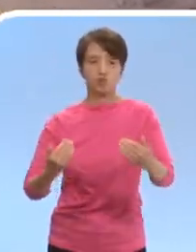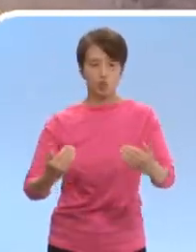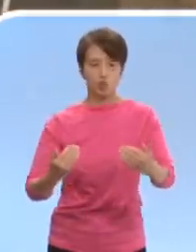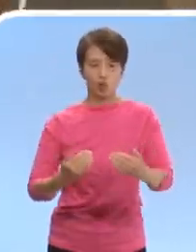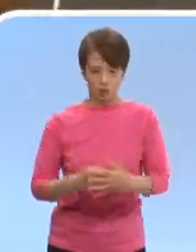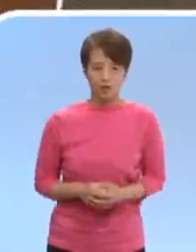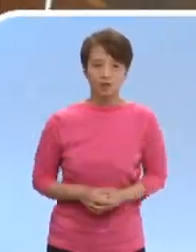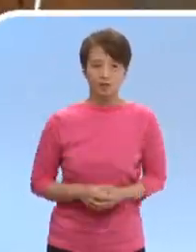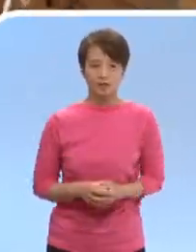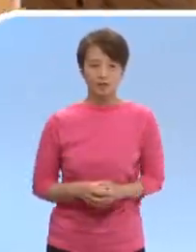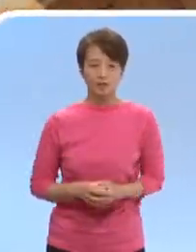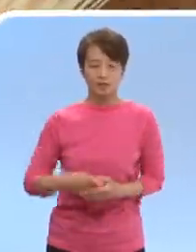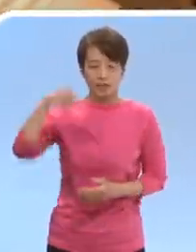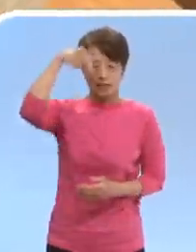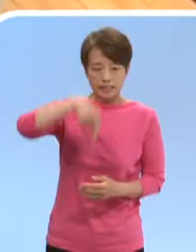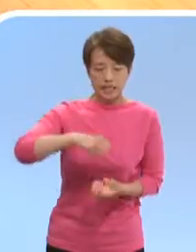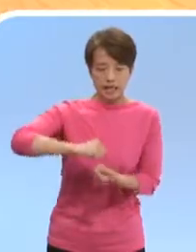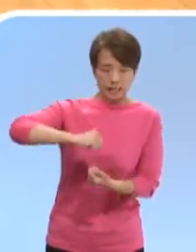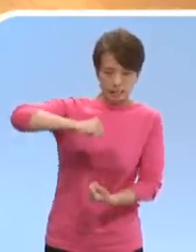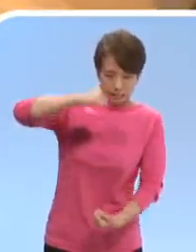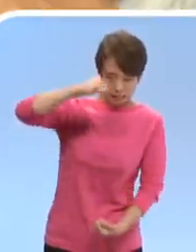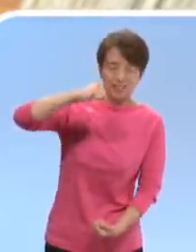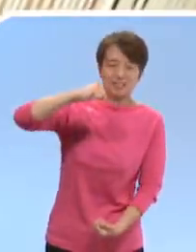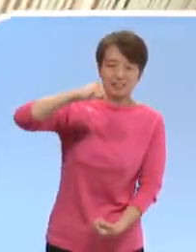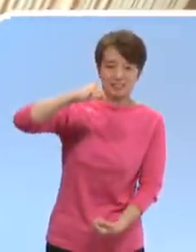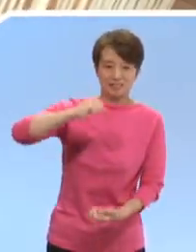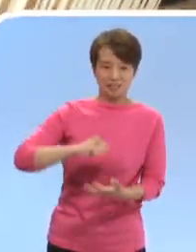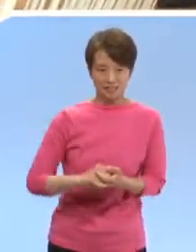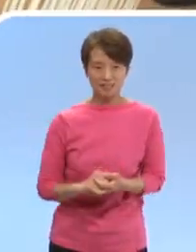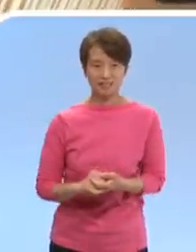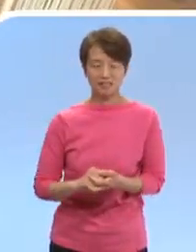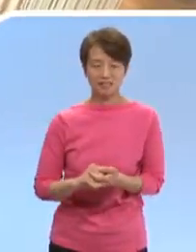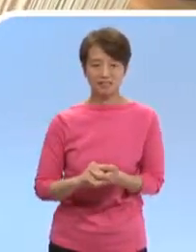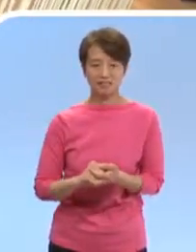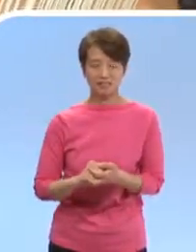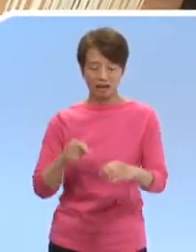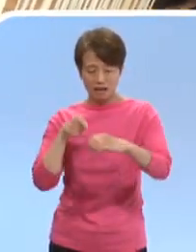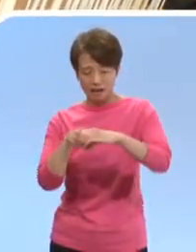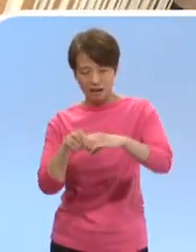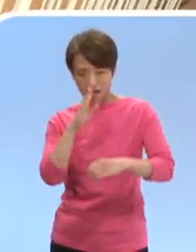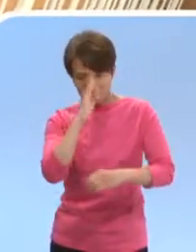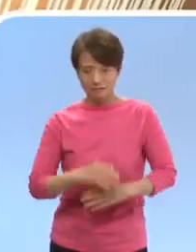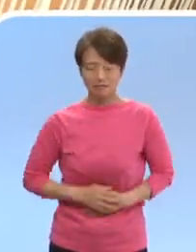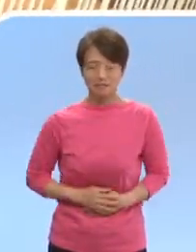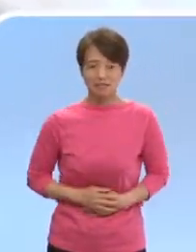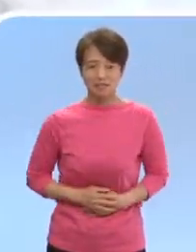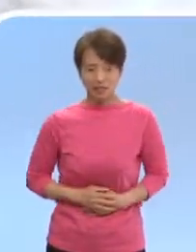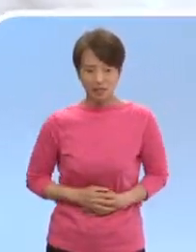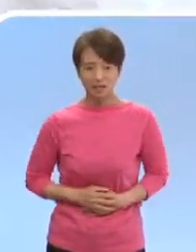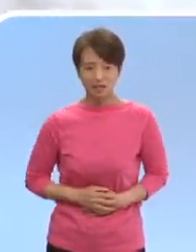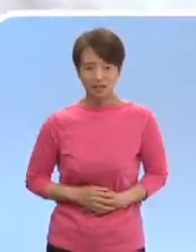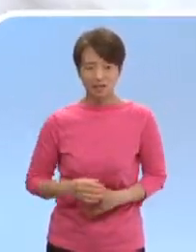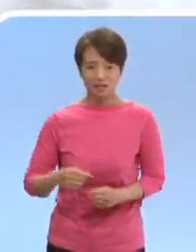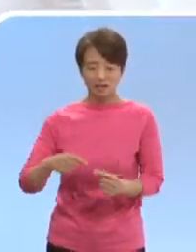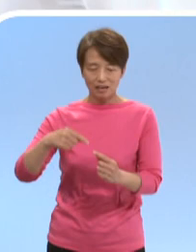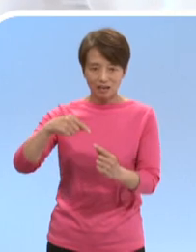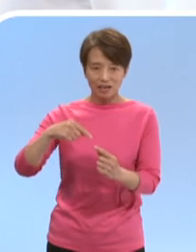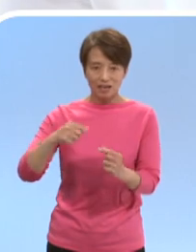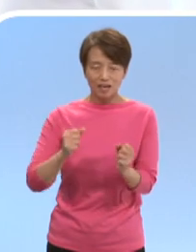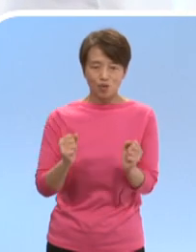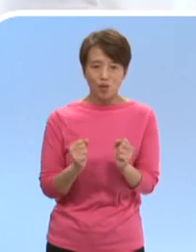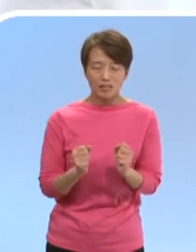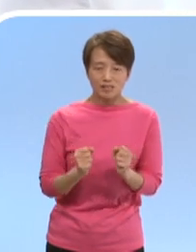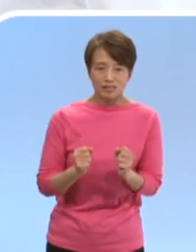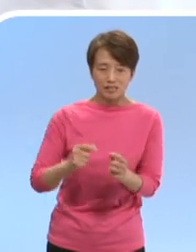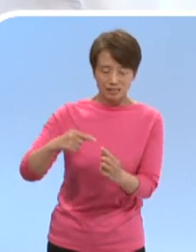ね。 マスター 、大きな方の穴に入れてください。 うわ、怖いよ怖いよ、あ、細いもの、 うわ、